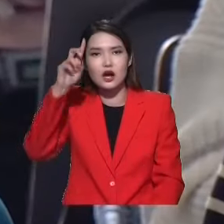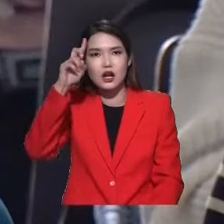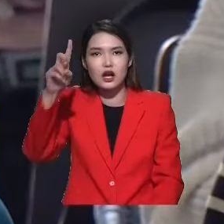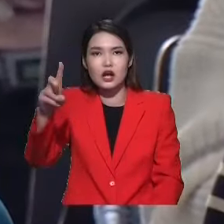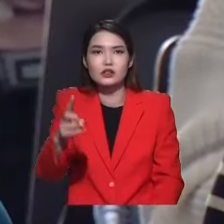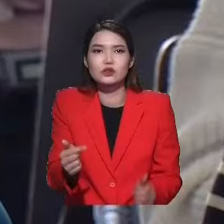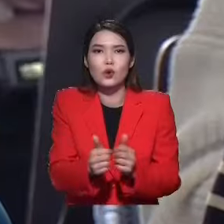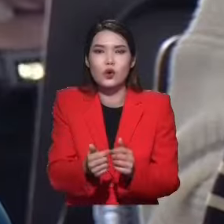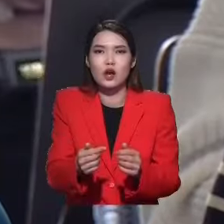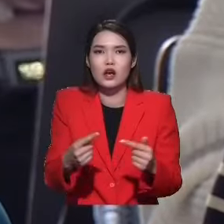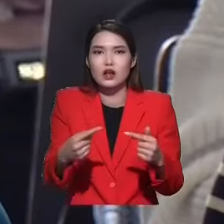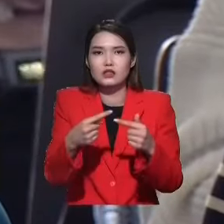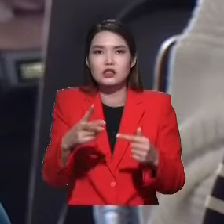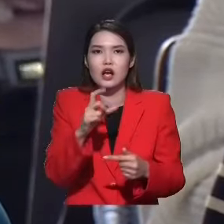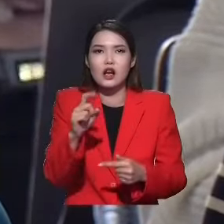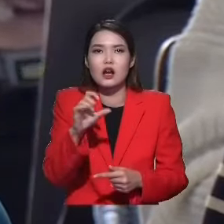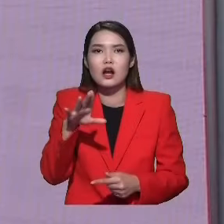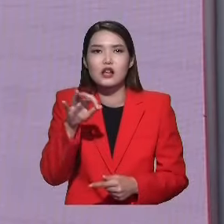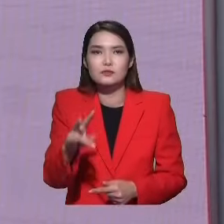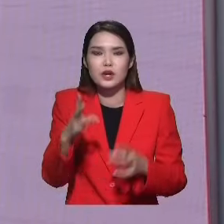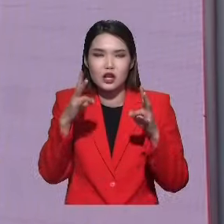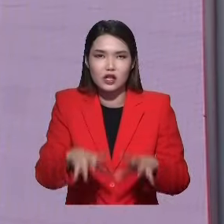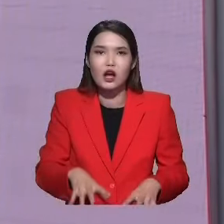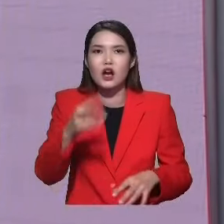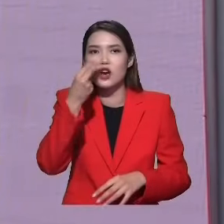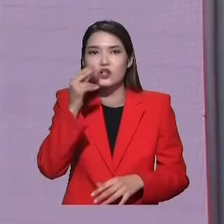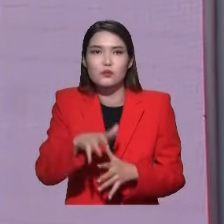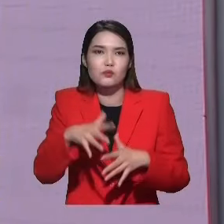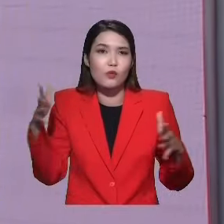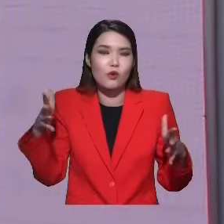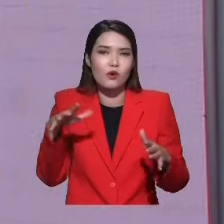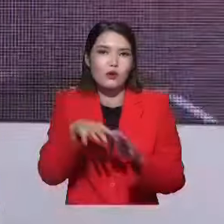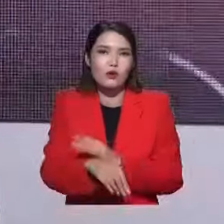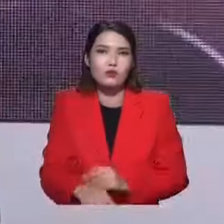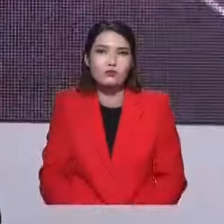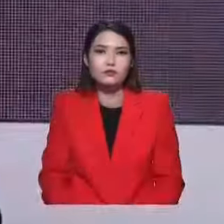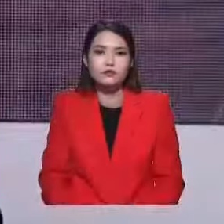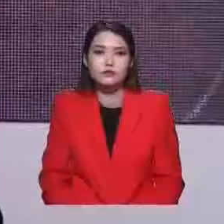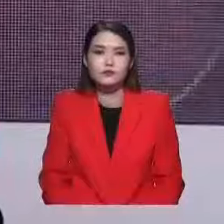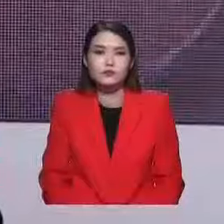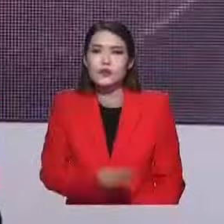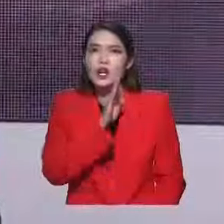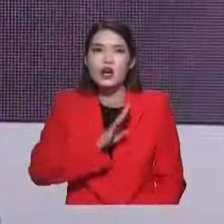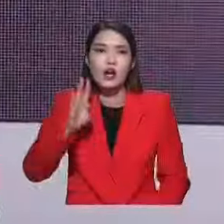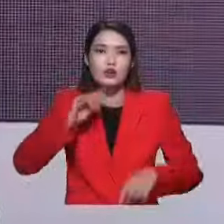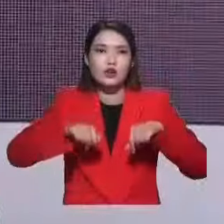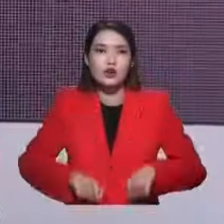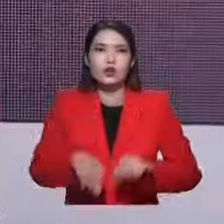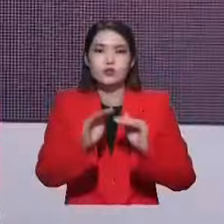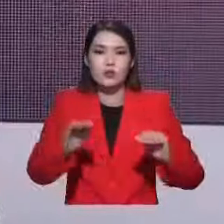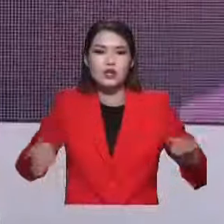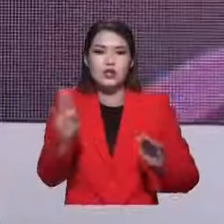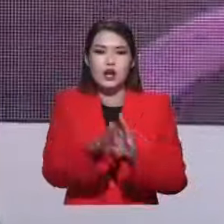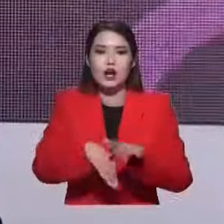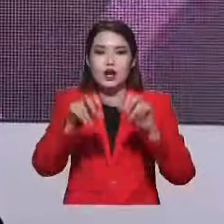көш бастайды. Әсіресе харасментке ұшырағандардың дені Шымкент қаласында тұрады. Әйелдердің құқықтары мен балалардың қауіпсіздігі